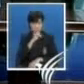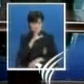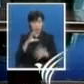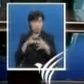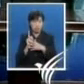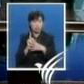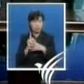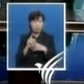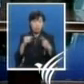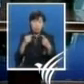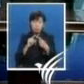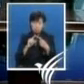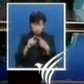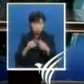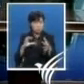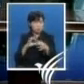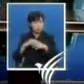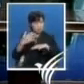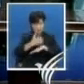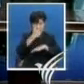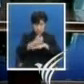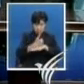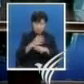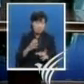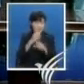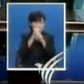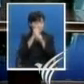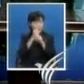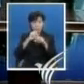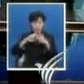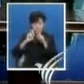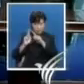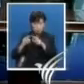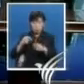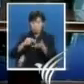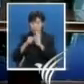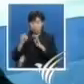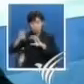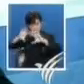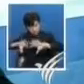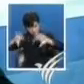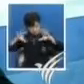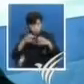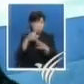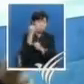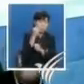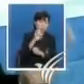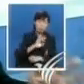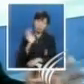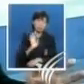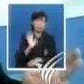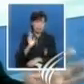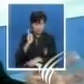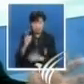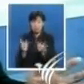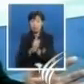มันไม่ใช่สิทธิที่ผูกขาดระหว่างรัฐบาลกับคนที่ชุมนุมนะครับสังคม